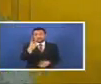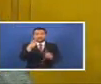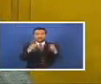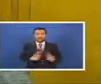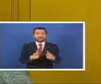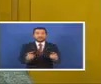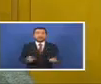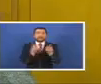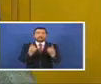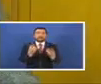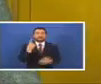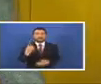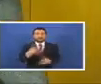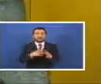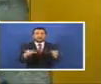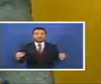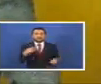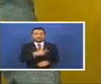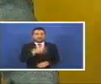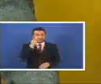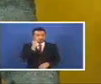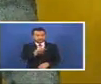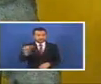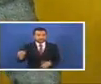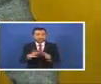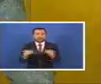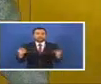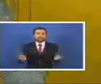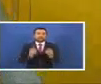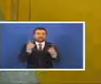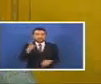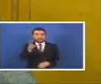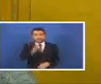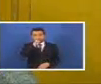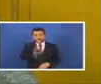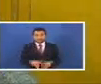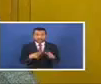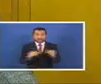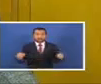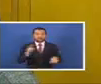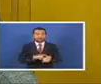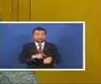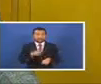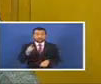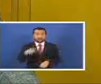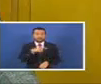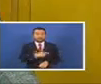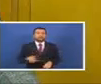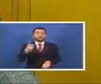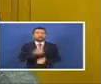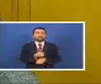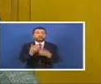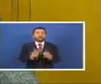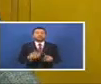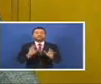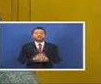koymak mümkün değildir. Bir yitip giden canlarını yerine koyamaz. Bir de adalet kaybolduğu zaman bunu yerine koyamaz.